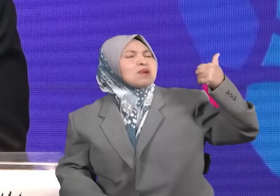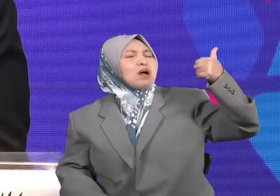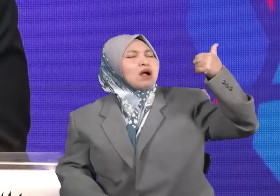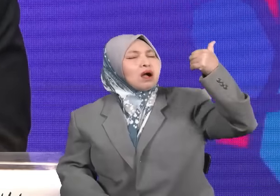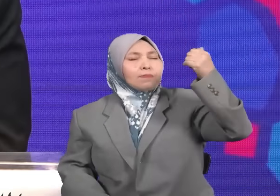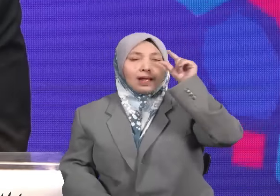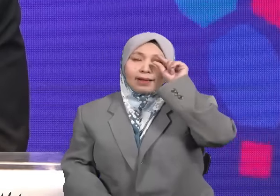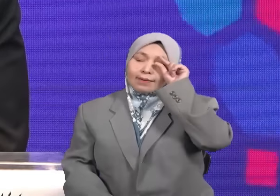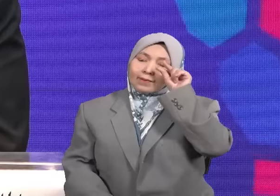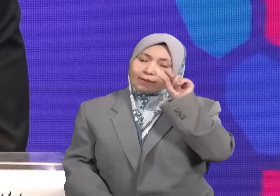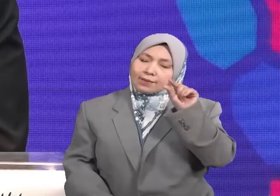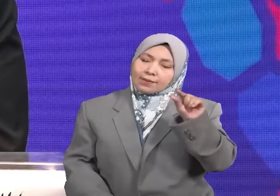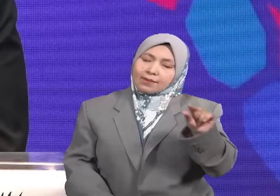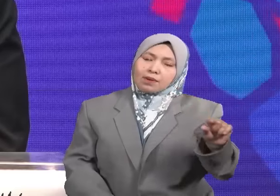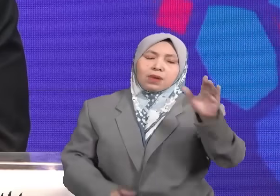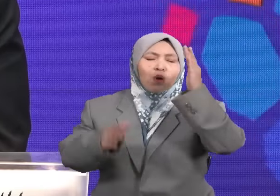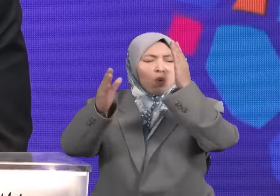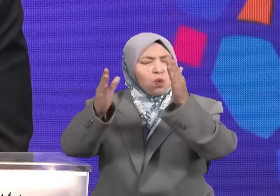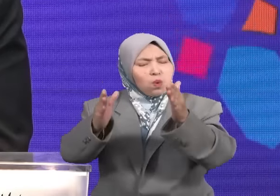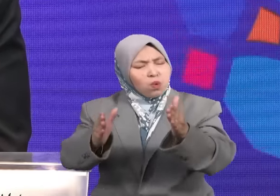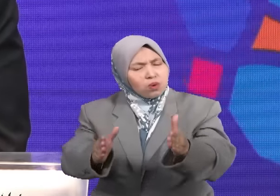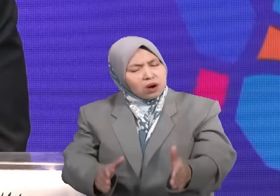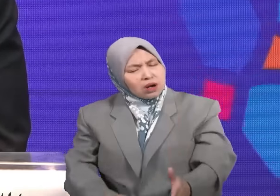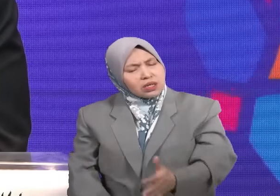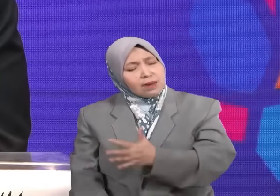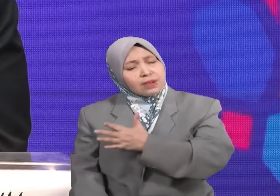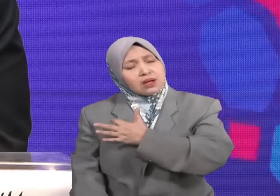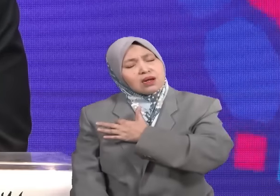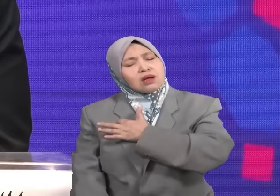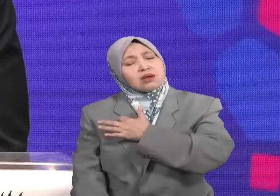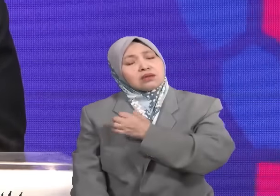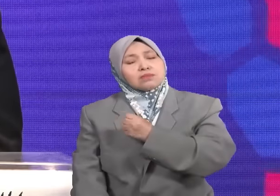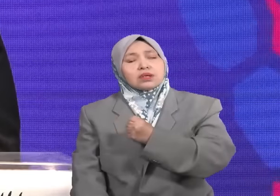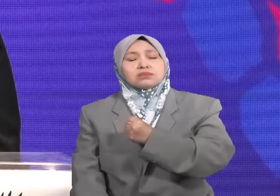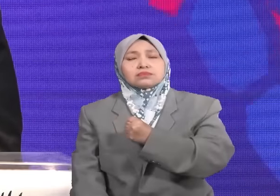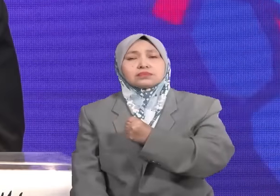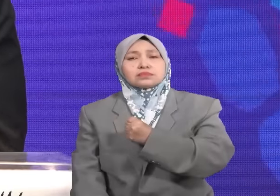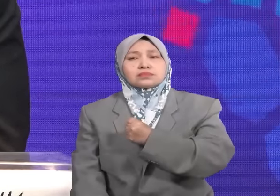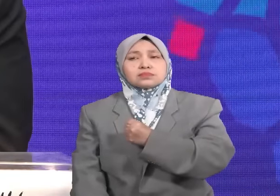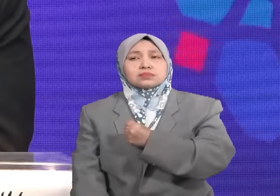الذين آمنوا